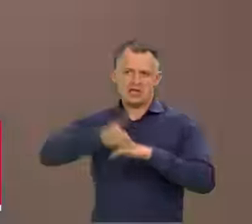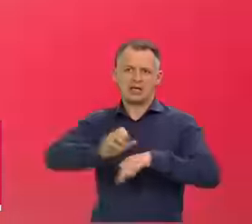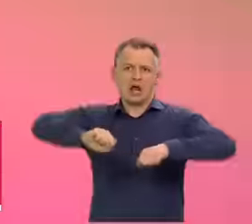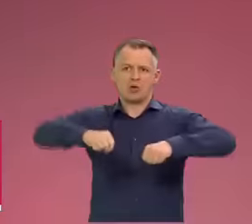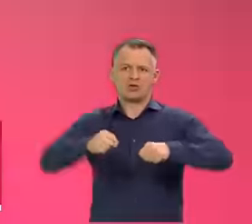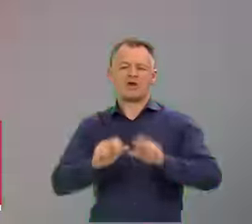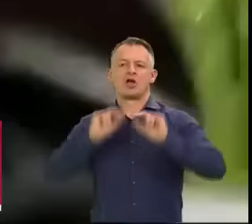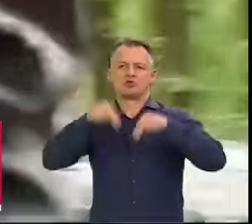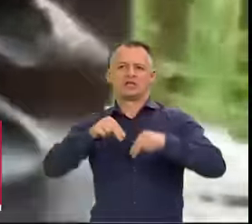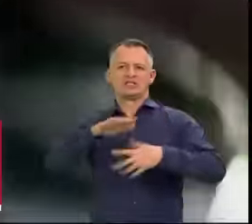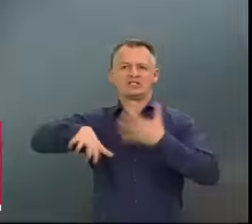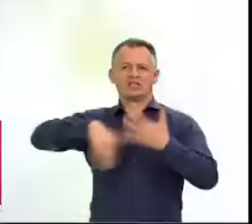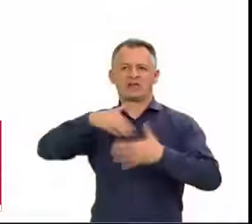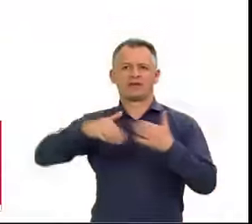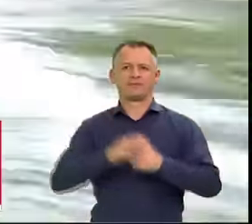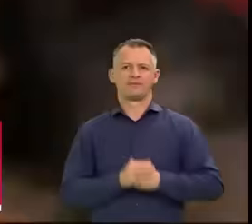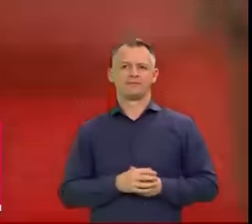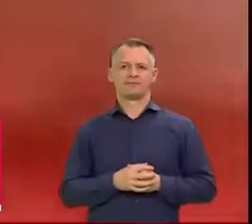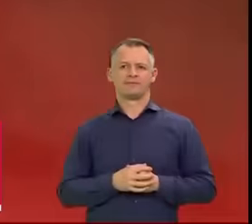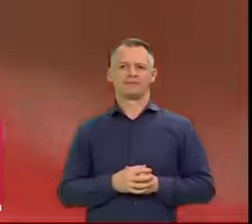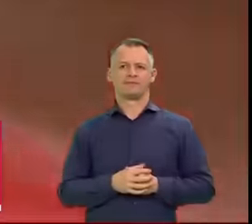un singur pas.